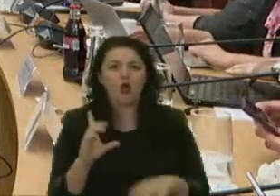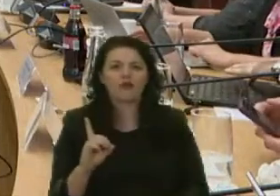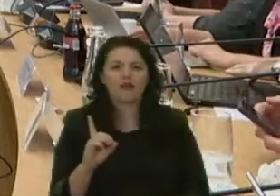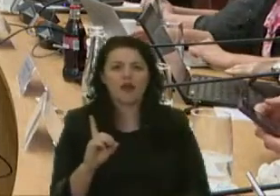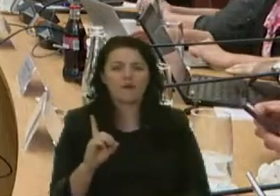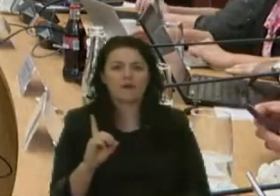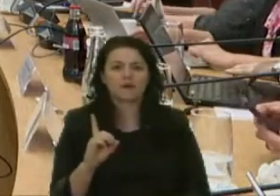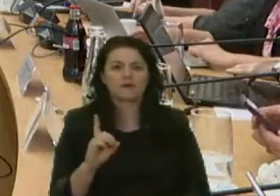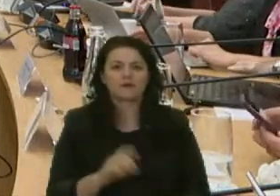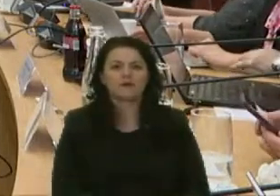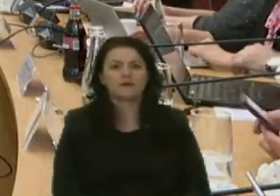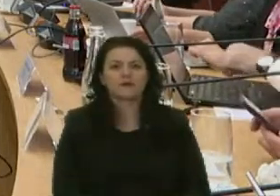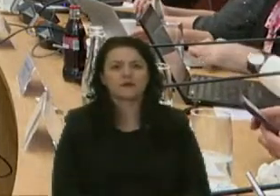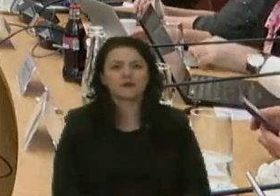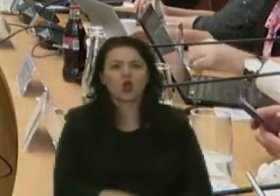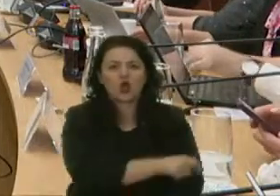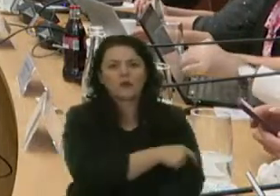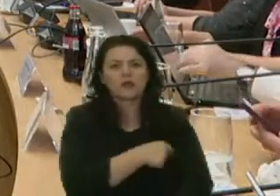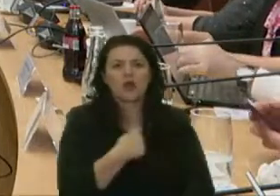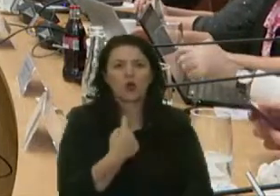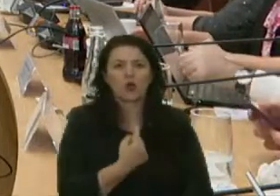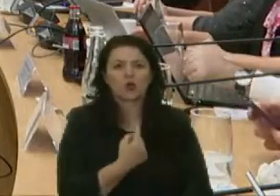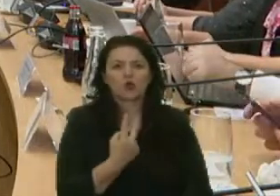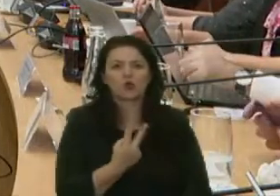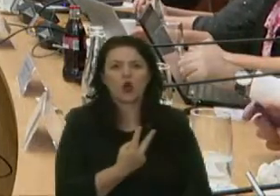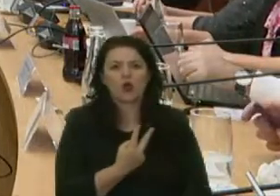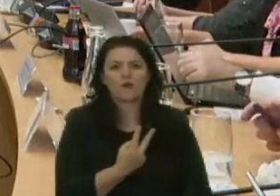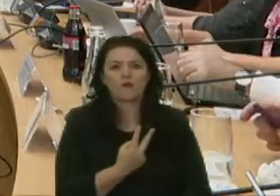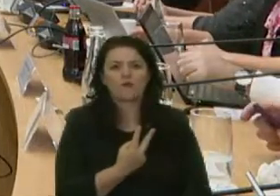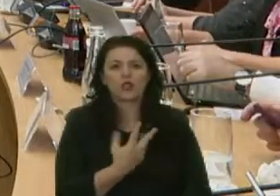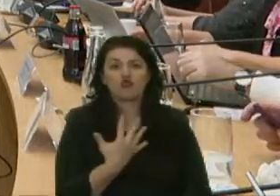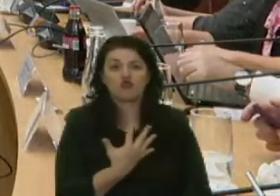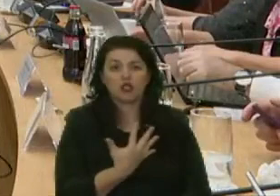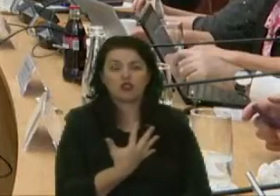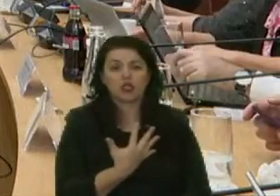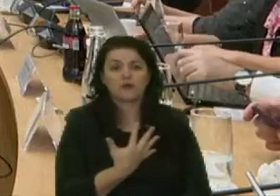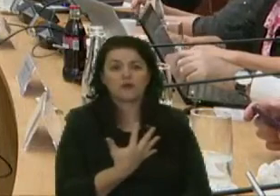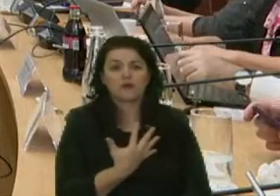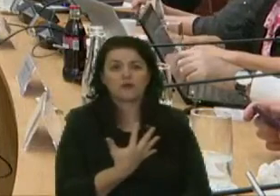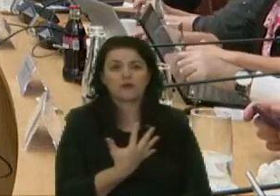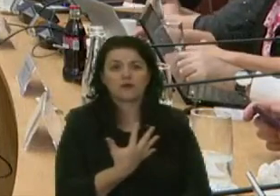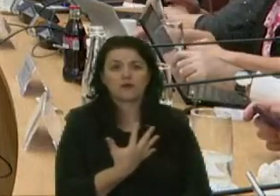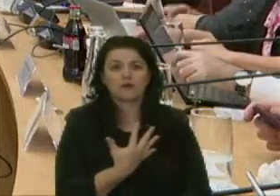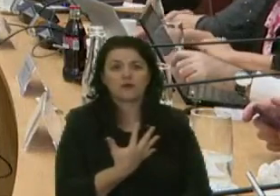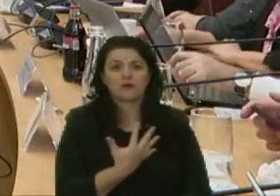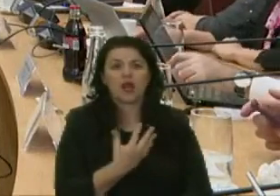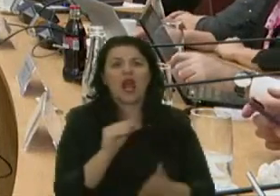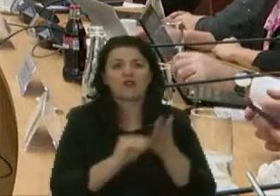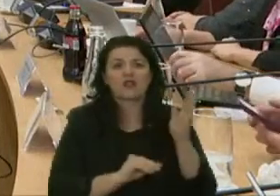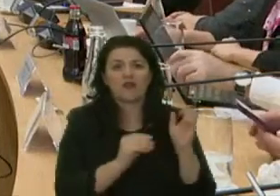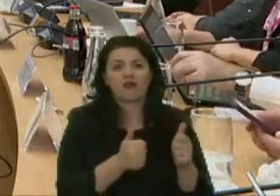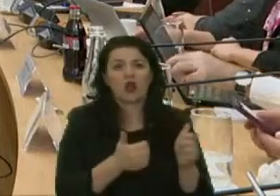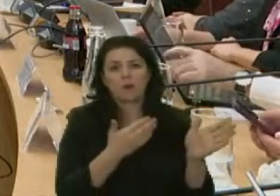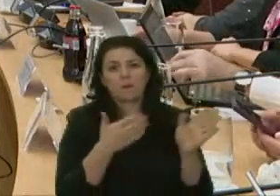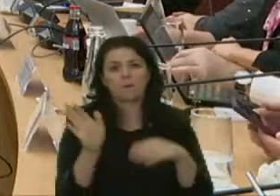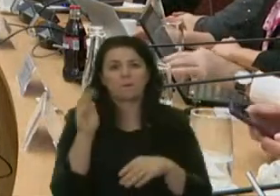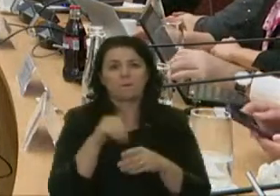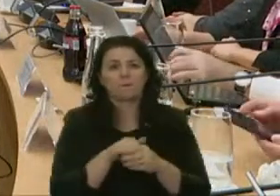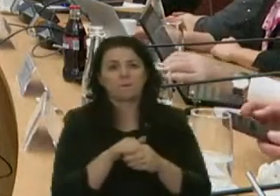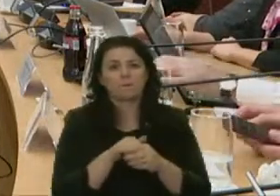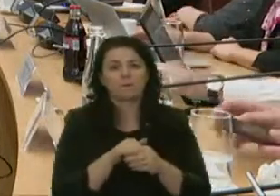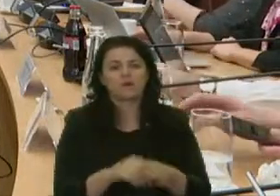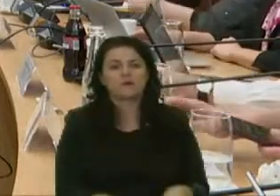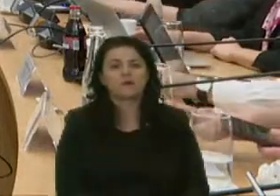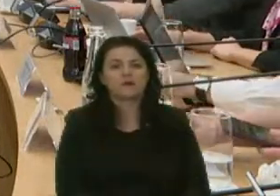aviz favorabil Comisia 2 Comisia juridică aviz favorabil Comisia c Comisia c aviz favorabil la votul